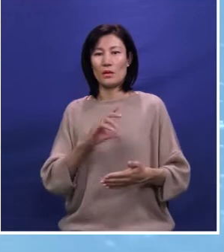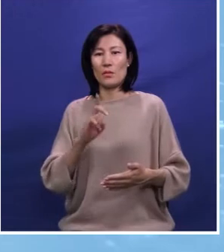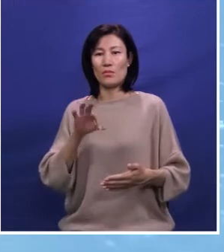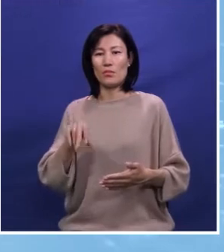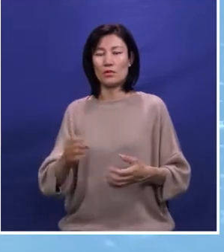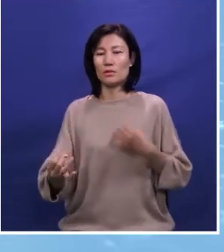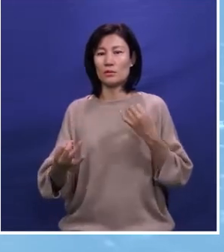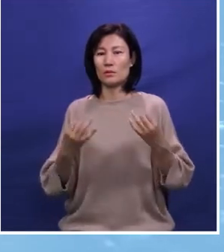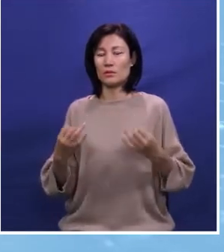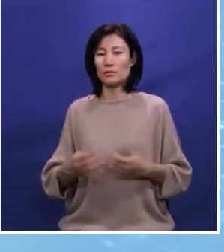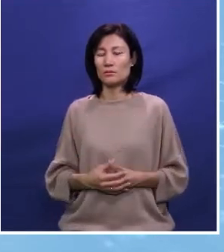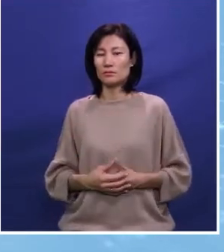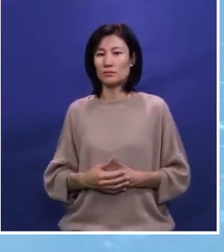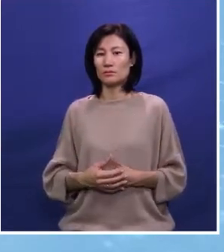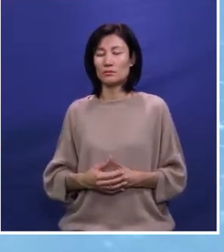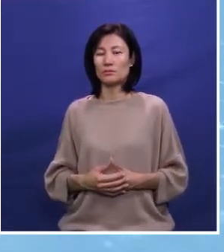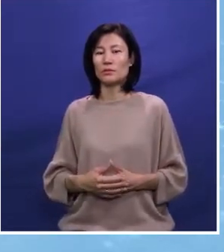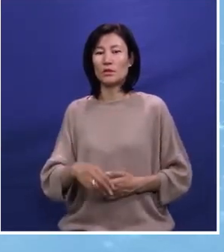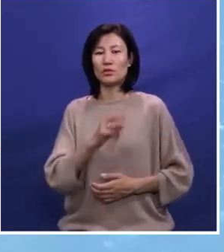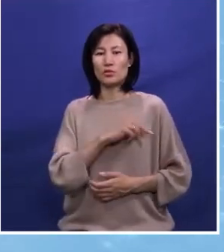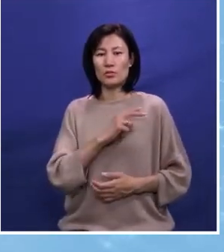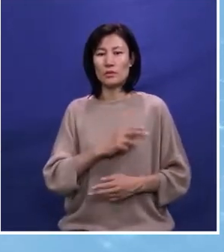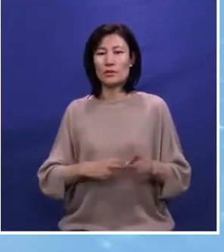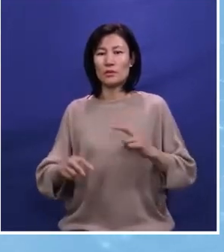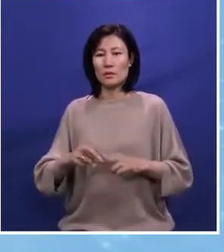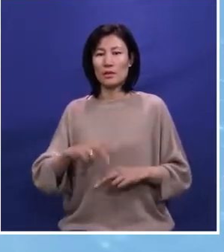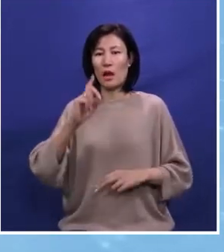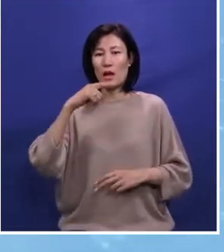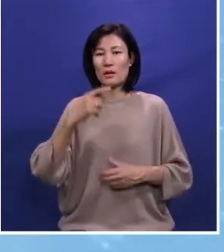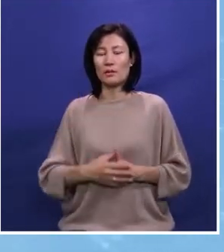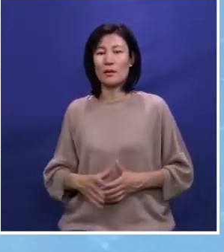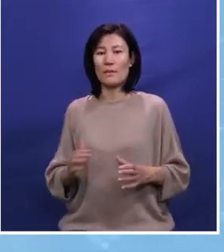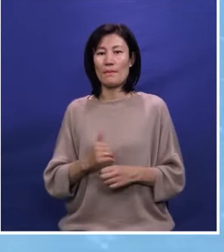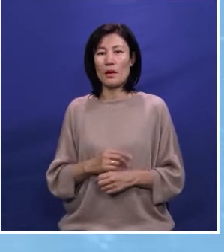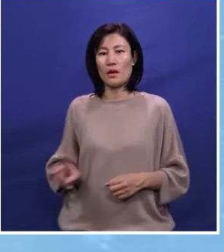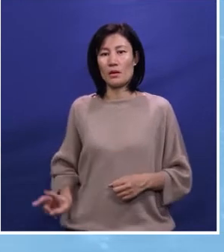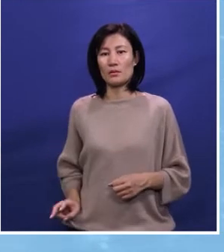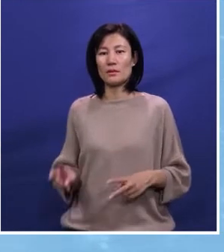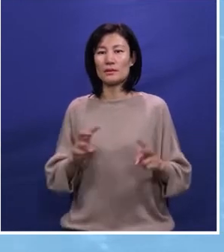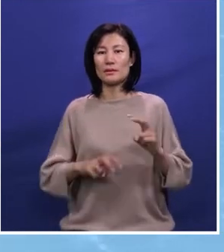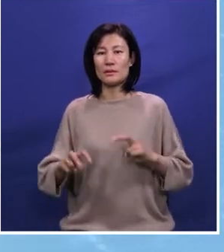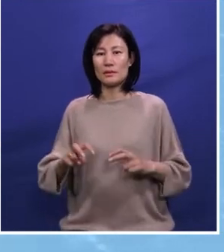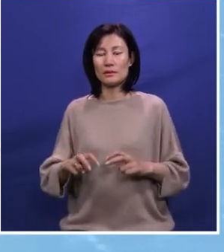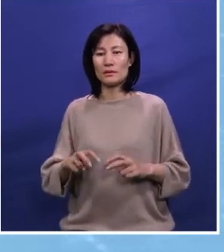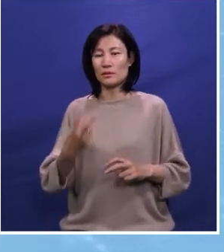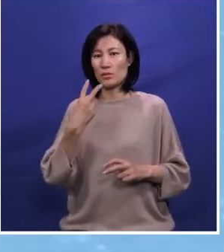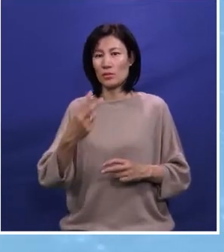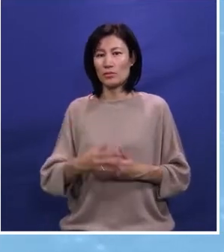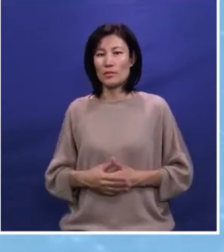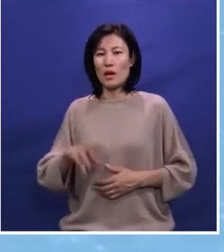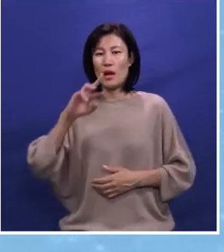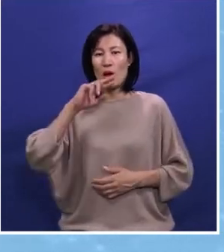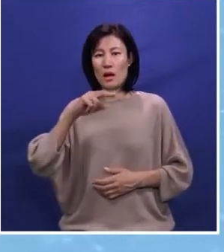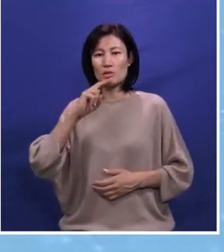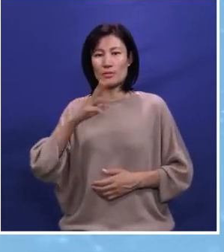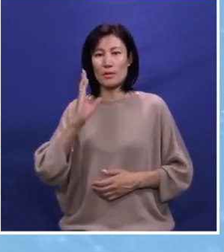бойынша мәдениеттік өмірдің барына шолу жұмысын жүрміз да. Айтуымыз, енді бір басшысы отыр ғой, бұл тексеру емес, бұл шолу жұмысы. Кемшіліктер